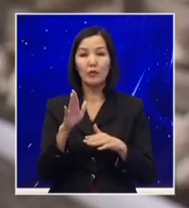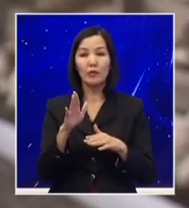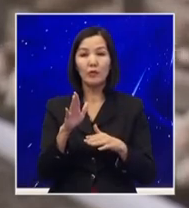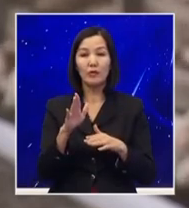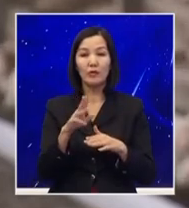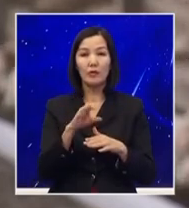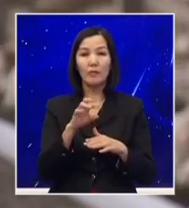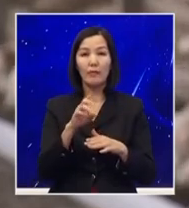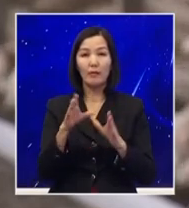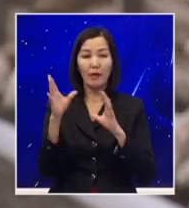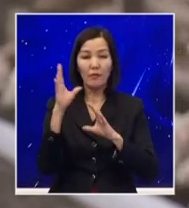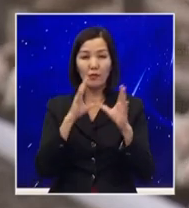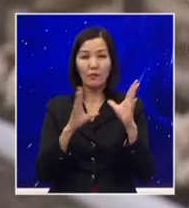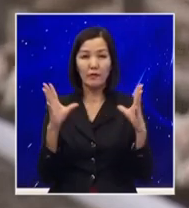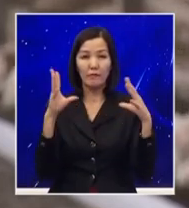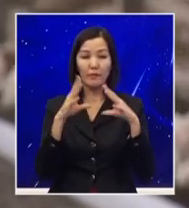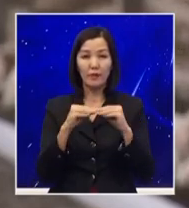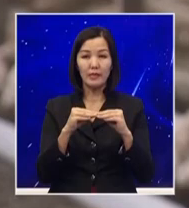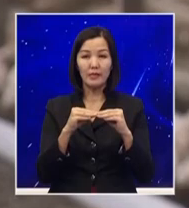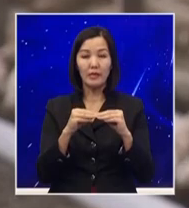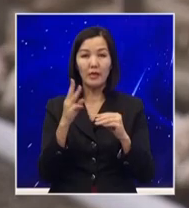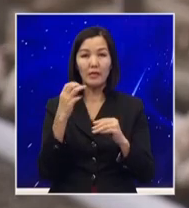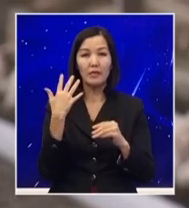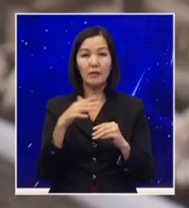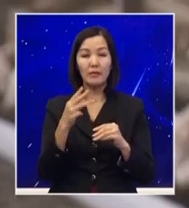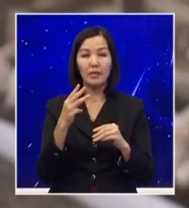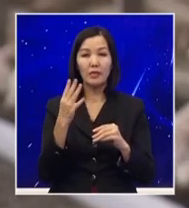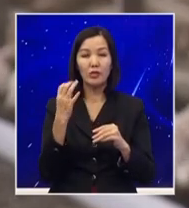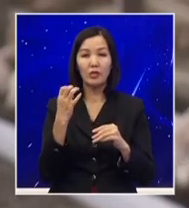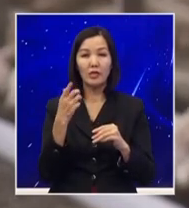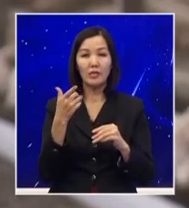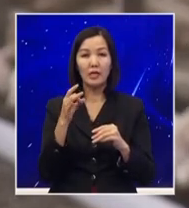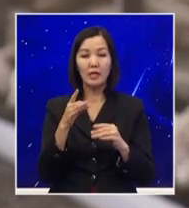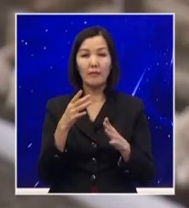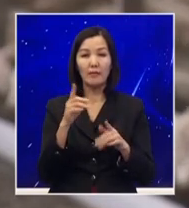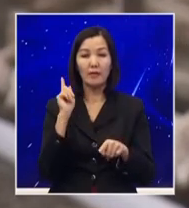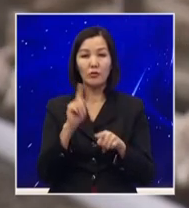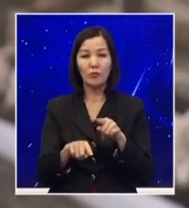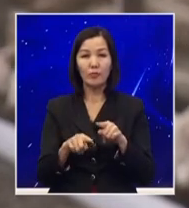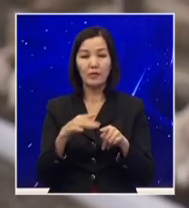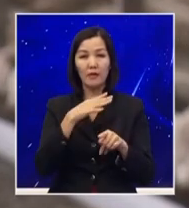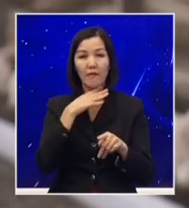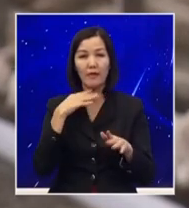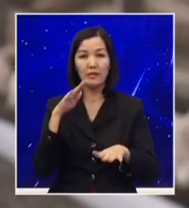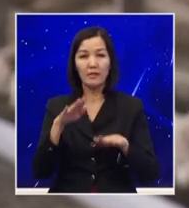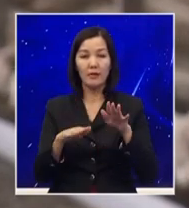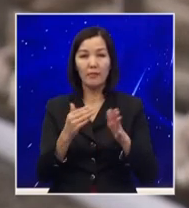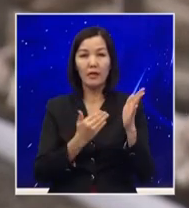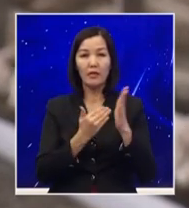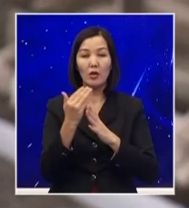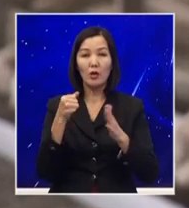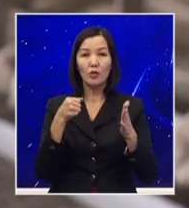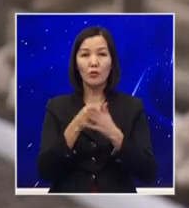имени Мымбаева 350-400 грамм. и за короткое время хотим где-то довести